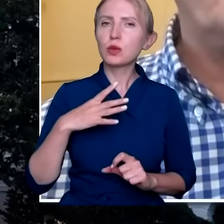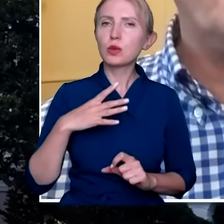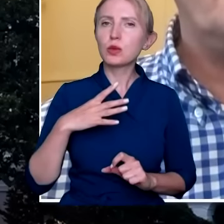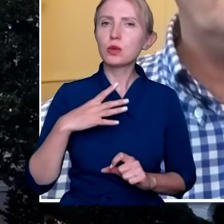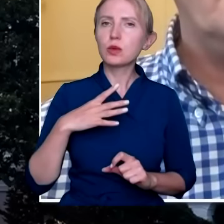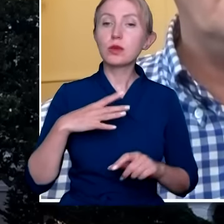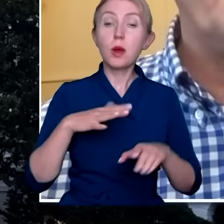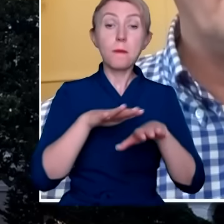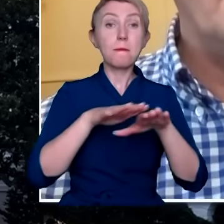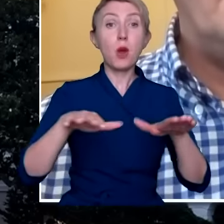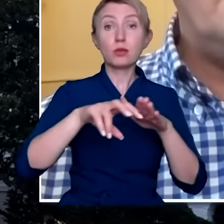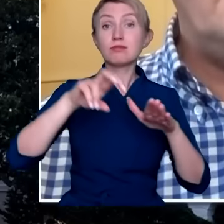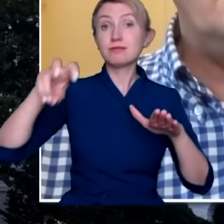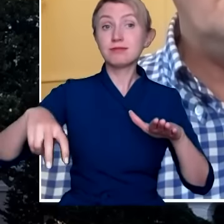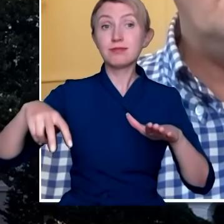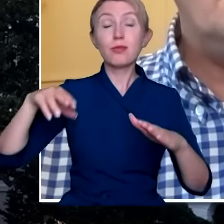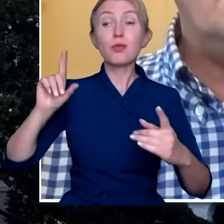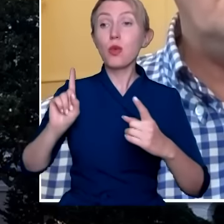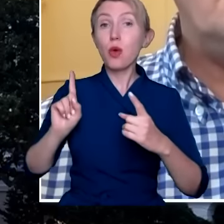podium, podszedł